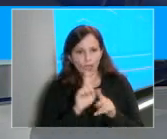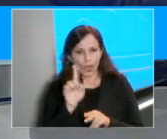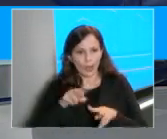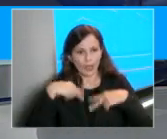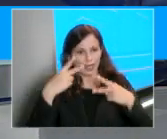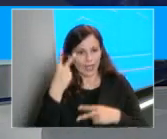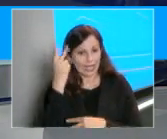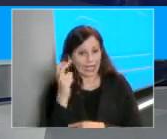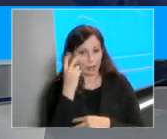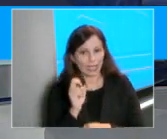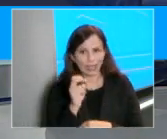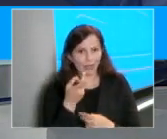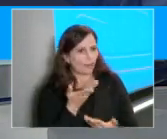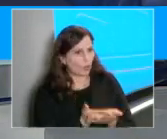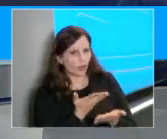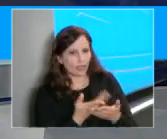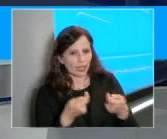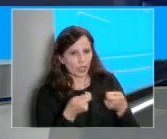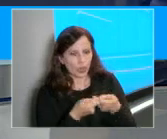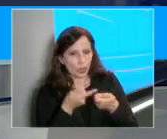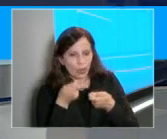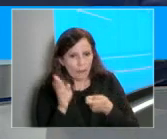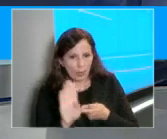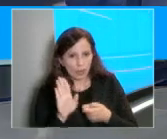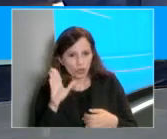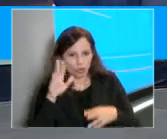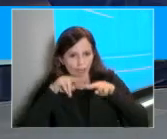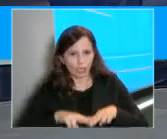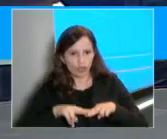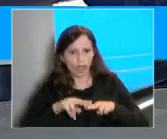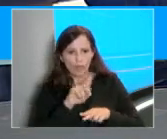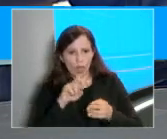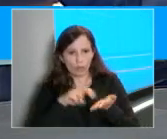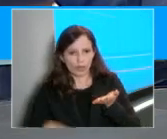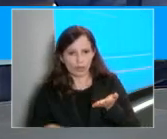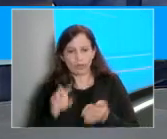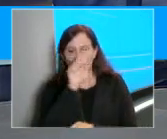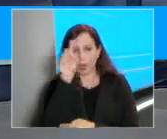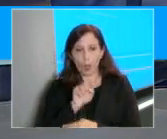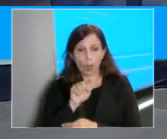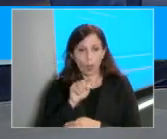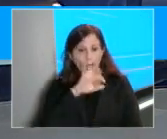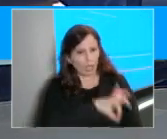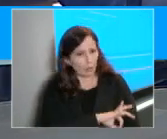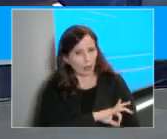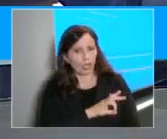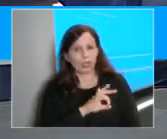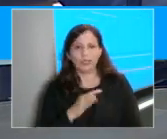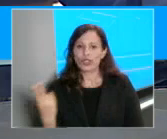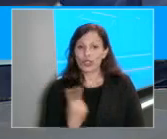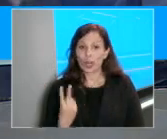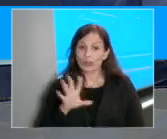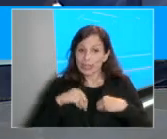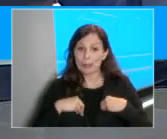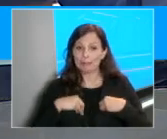מדינה ל-2020 גם. אבל זה בגלל שהוא נאחז בקרנות המזבח. אולי זה ליברמן שאשם בזה. למה הוא לא מסבל? אולי זה בני גנץ שאשם בזה. ליברמן בהחלט, יש דבר אחד ששנינו נסכים